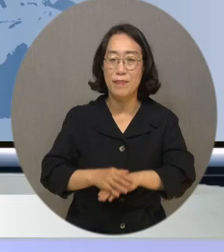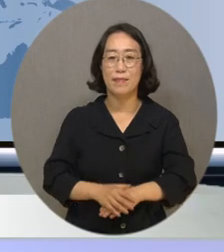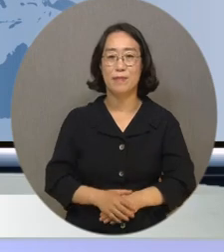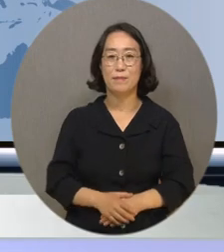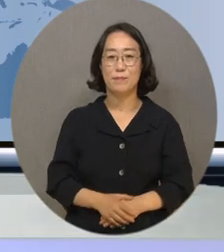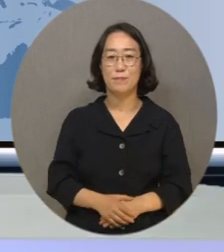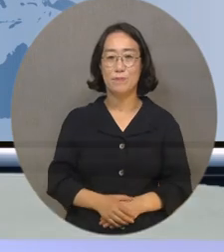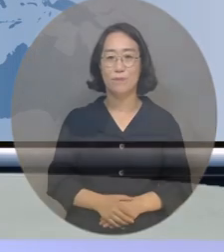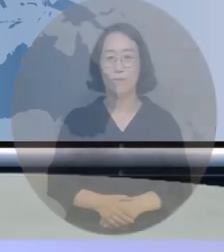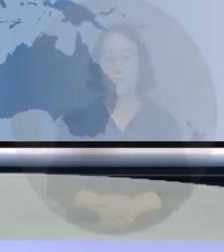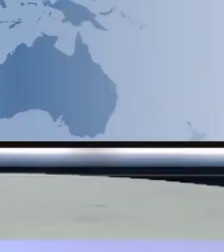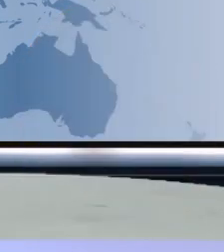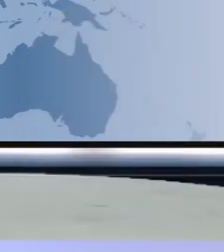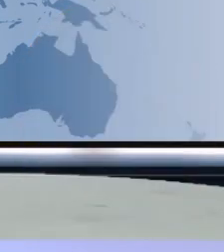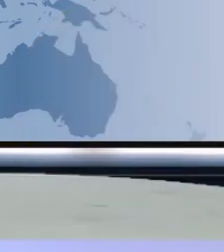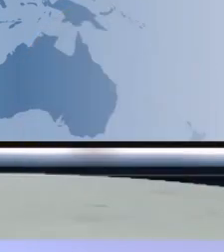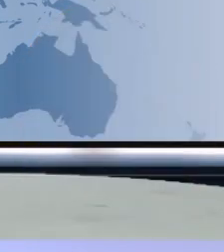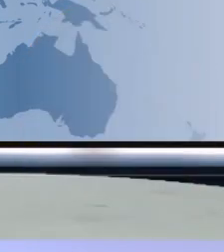고맙습니다